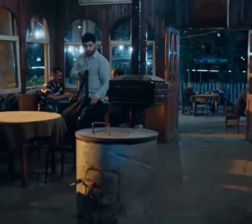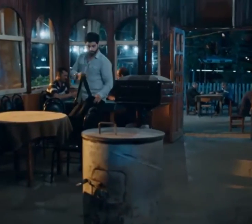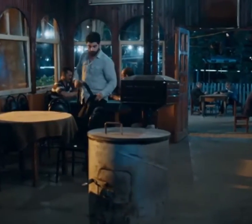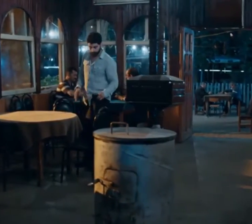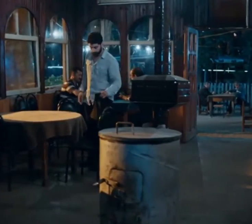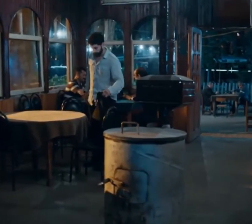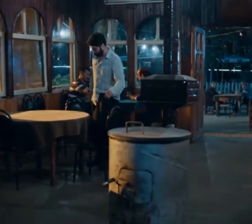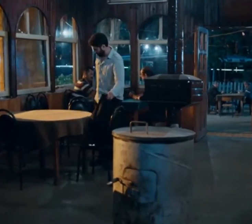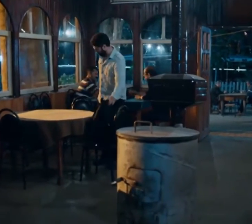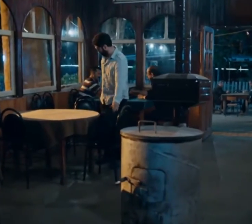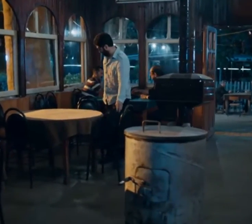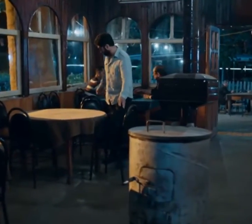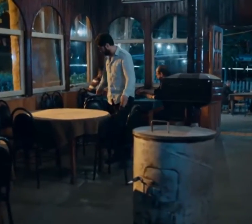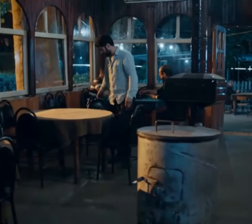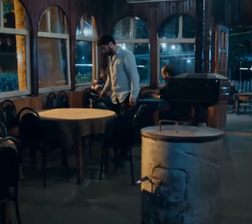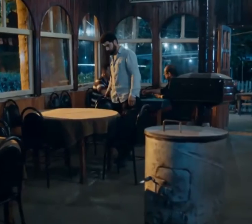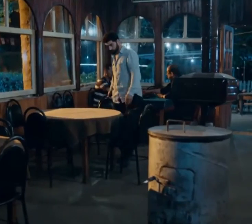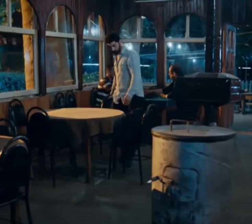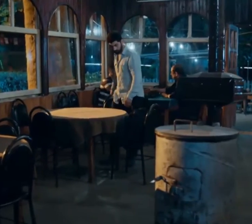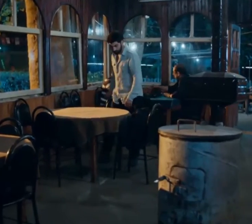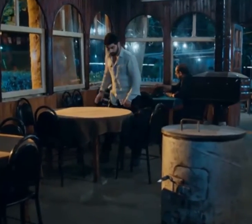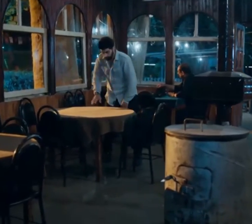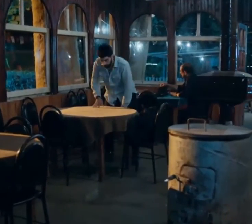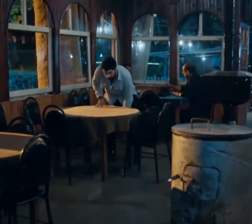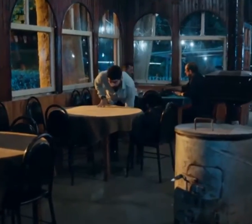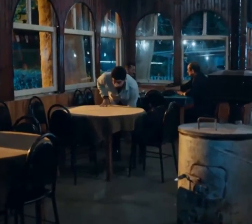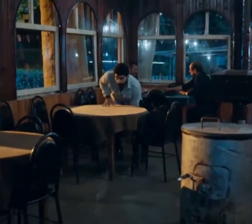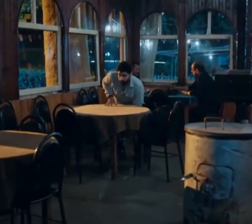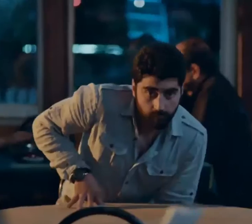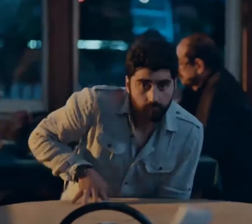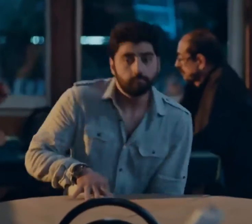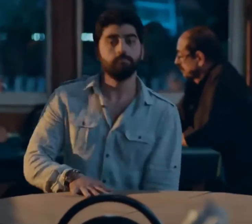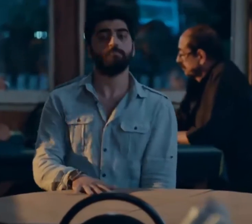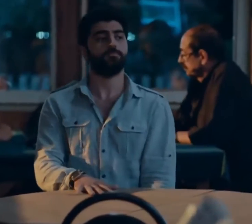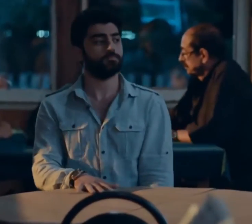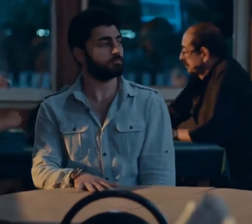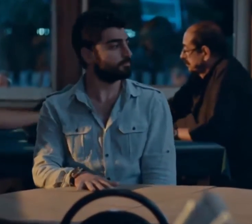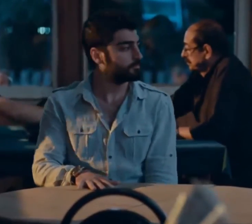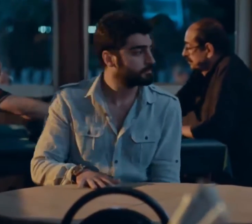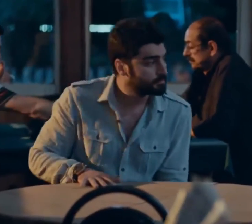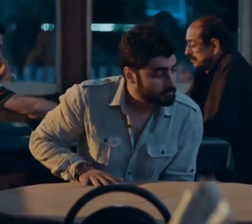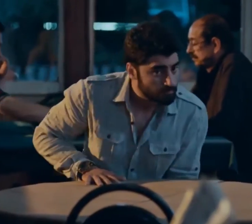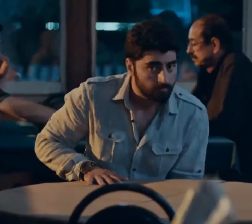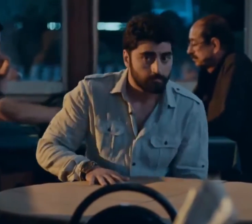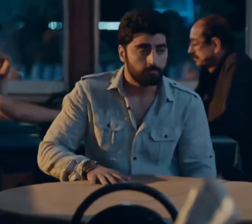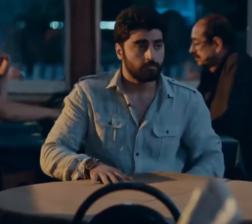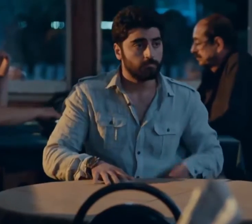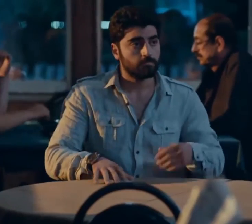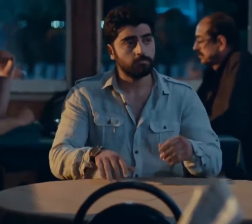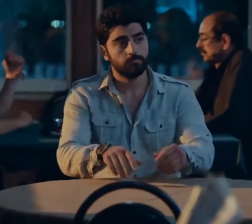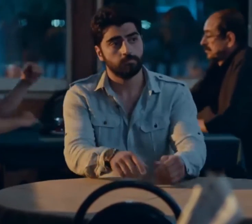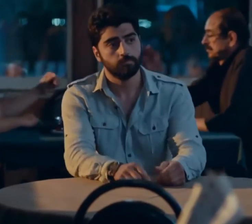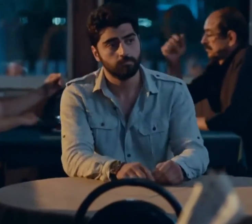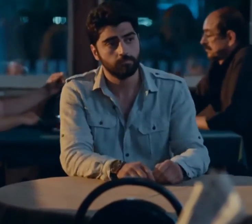orta yaş üzeri adamlar. Çok kalabalık değil. Yusuf boş bir masanın yanına yürüyüp çantasını sandalyeye bıraktı. Oturdu. Yan